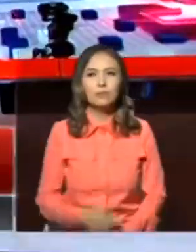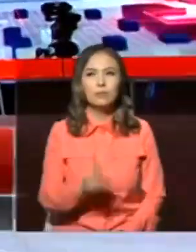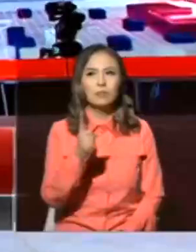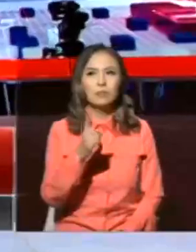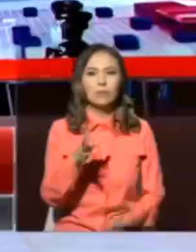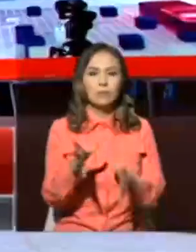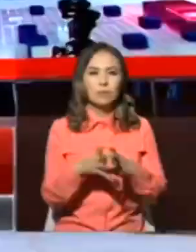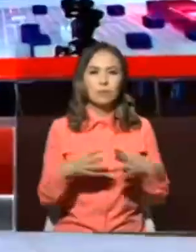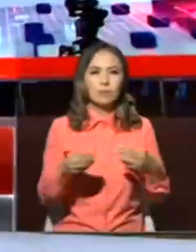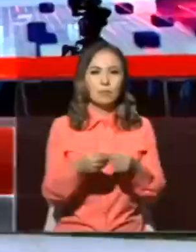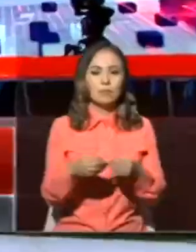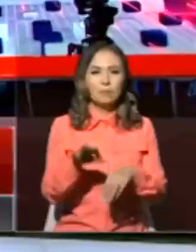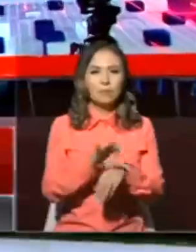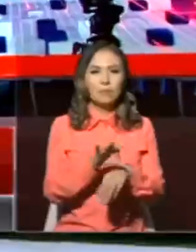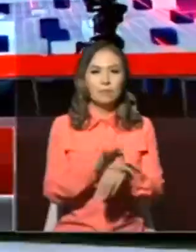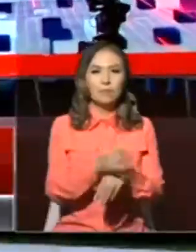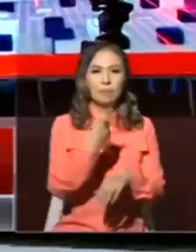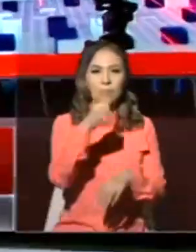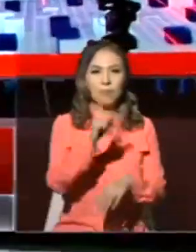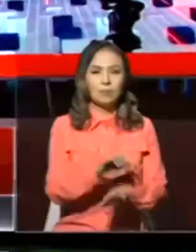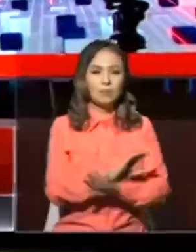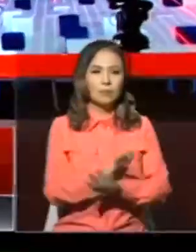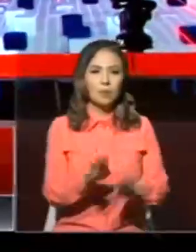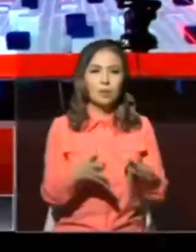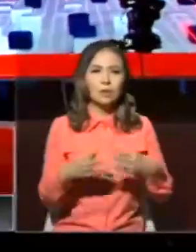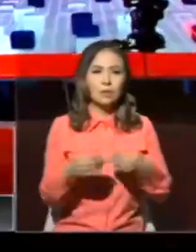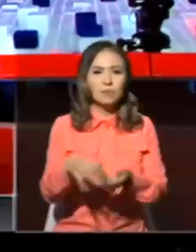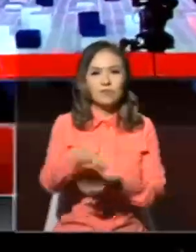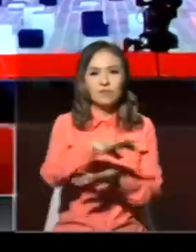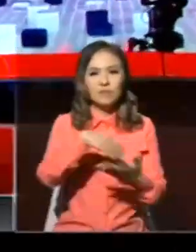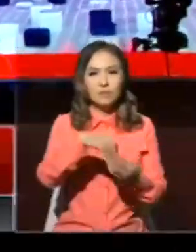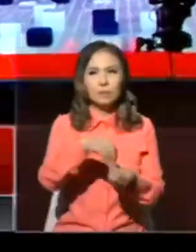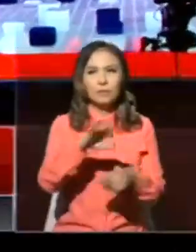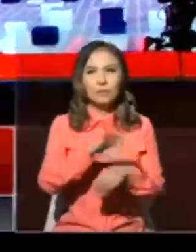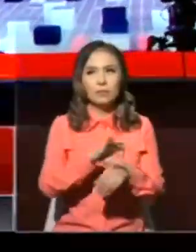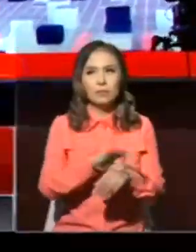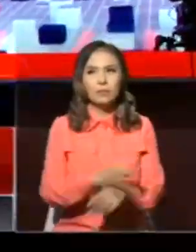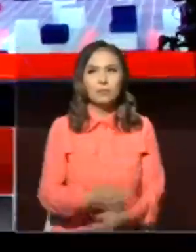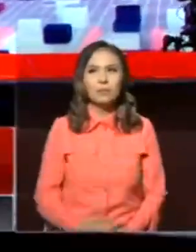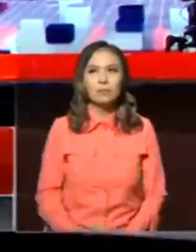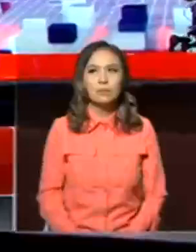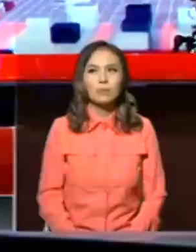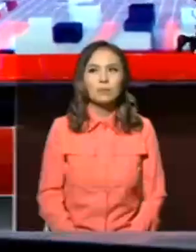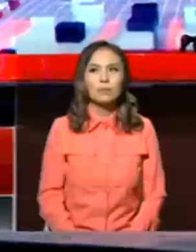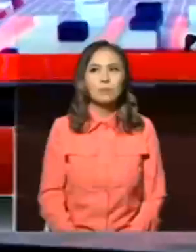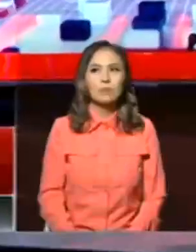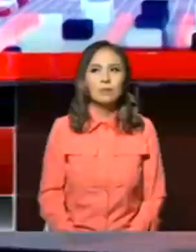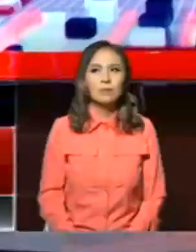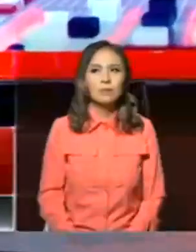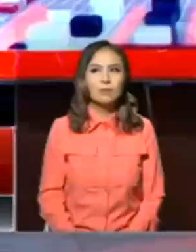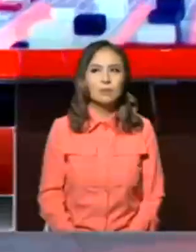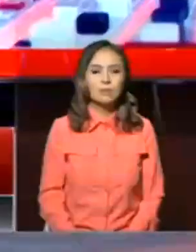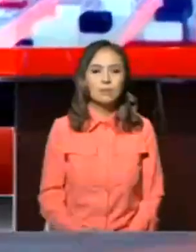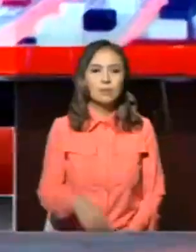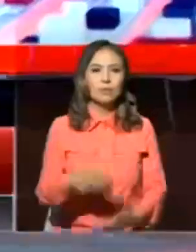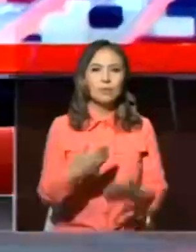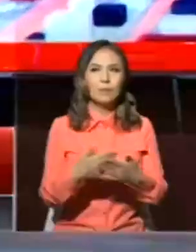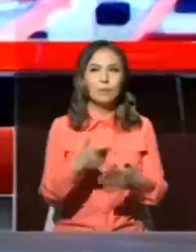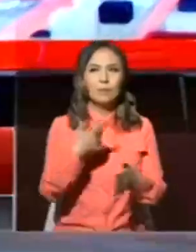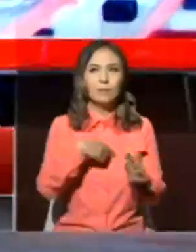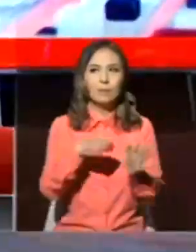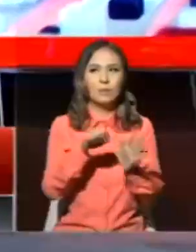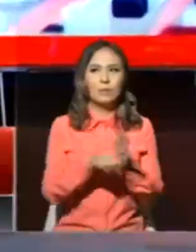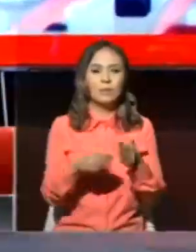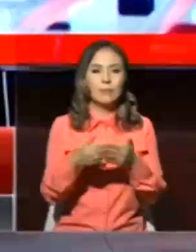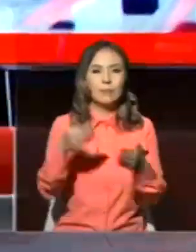что ол отбасылық ауру. Бір адамның ауру емес, ол отбасылық ауру. Қойыңызшы. Өзіне қол жұмсап алдында осы кісілерге